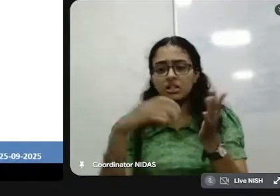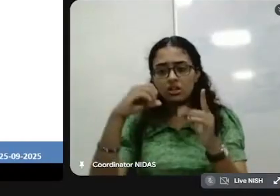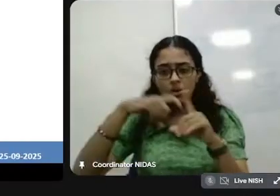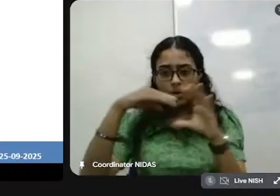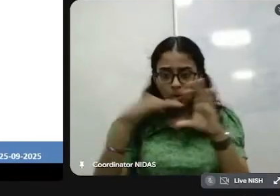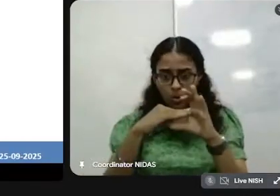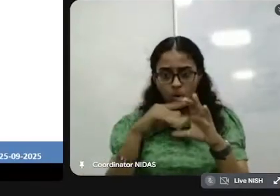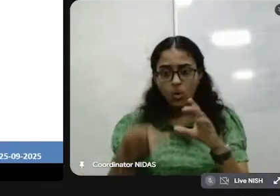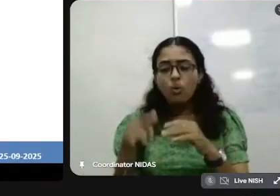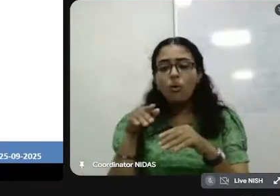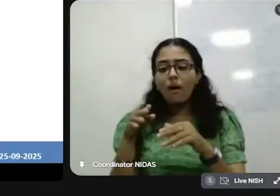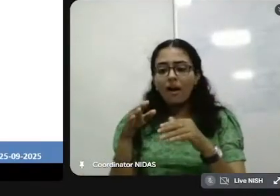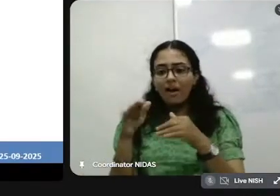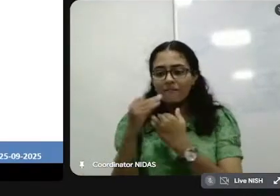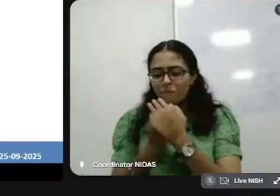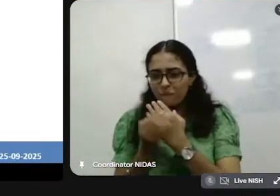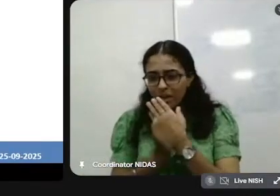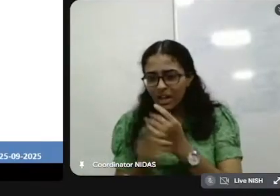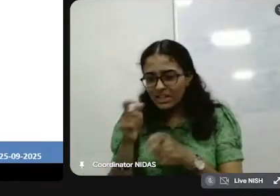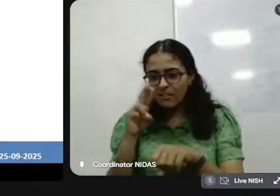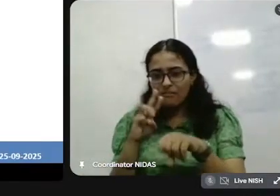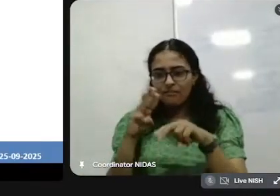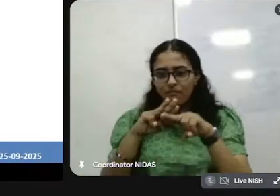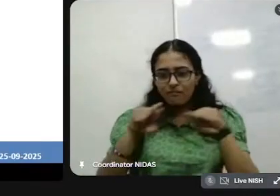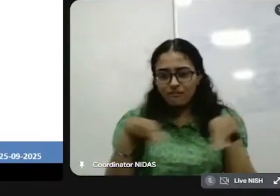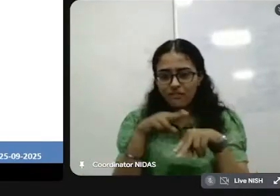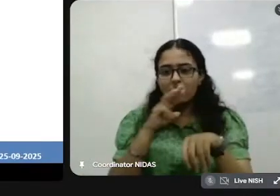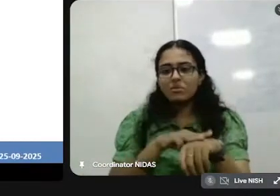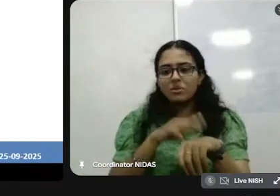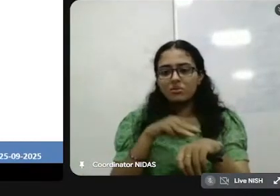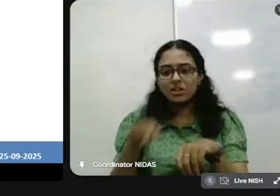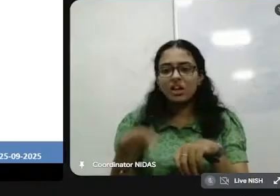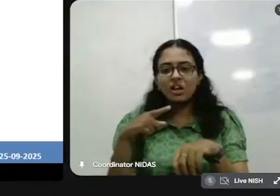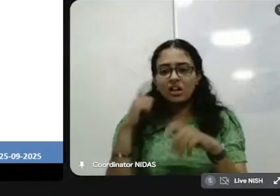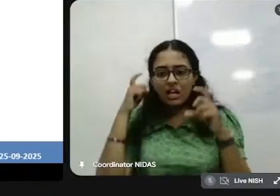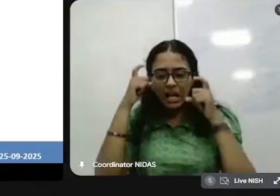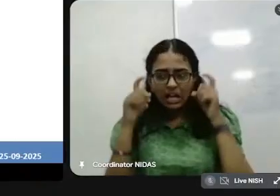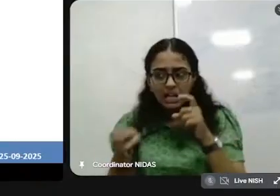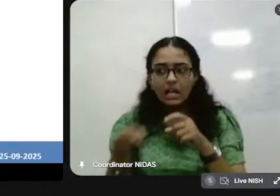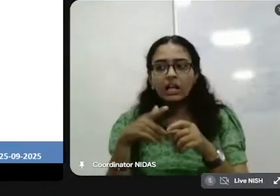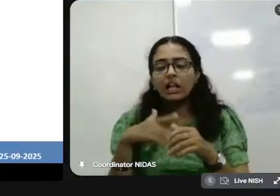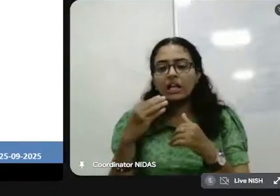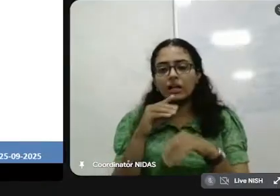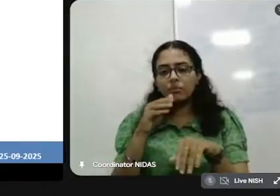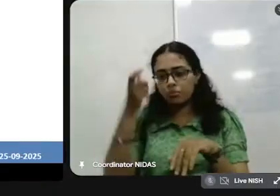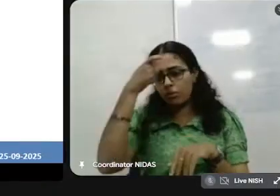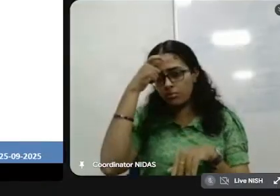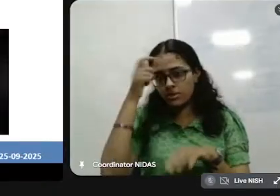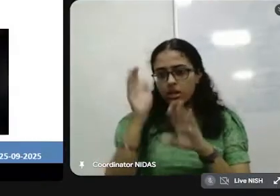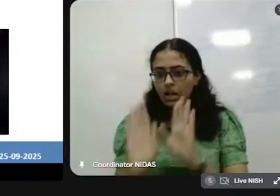അവരുടെ പരിചരിക്കുന്ന ഫാമിലി മെമ്പേഴ്സിനും ഈ സമ്മർദ്ദവും ക്ഷീണവും ആരോഗ്യ പ്രശ്നങ്ങളും ഒക്കെ കാണപ്പെടാറുണ്ട്.